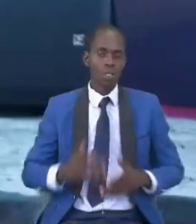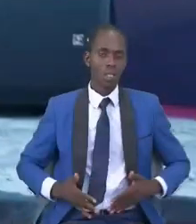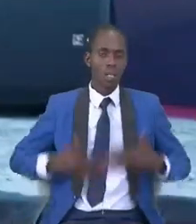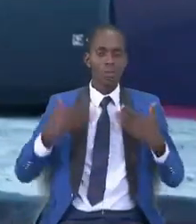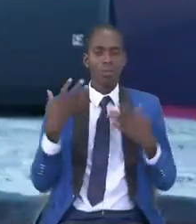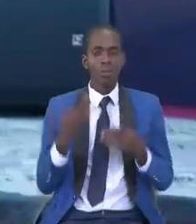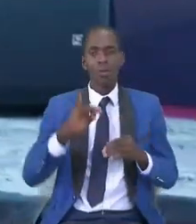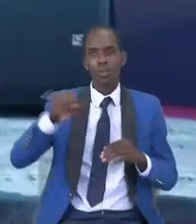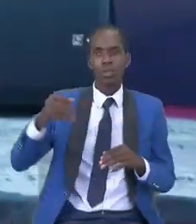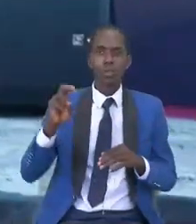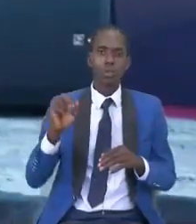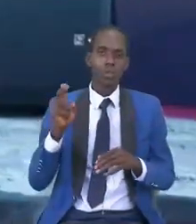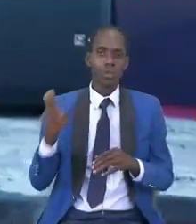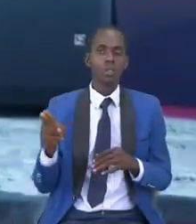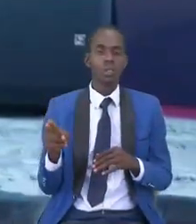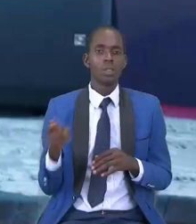vie de Jonas.